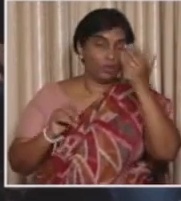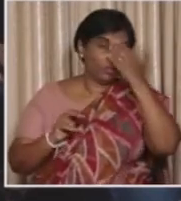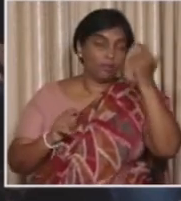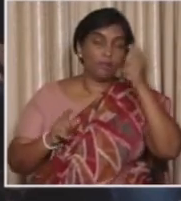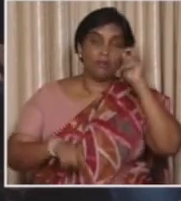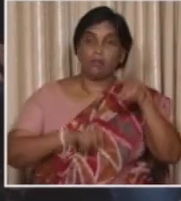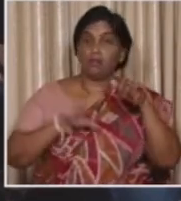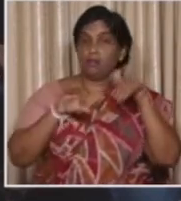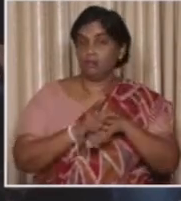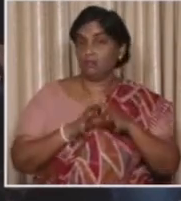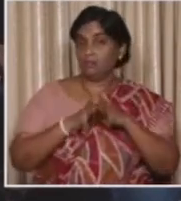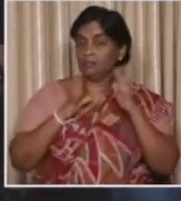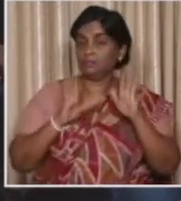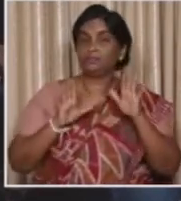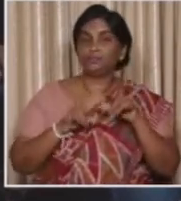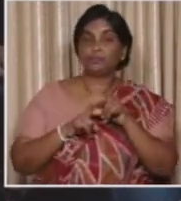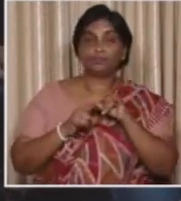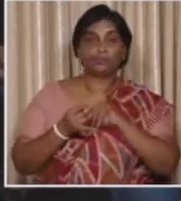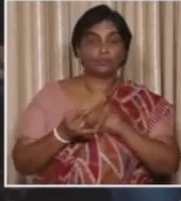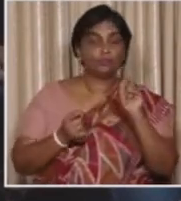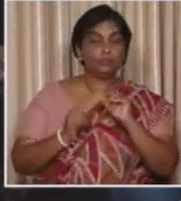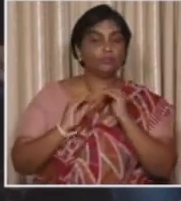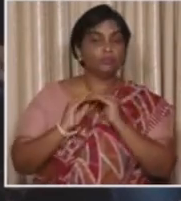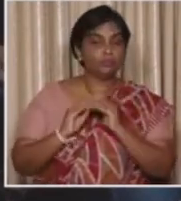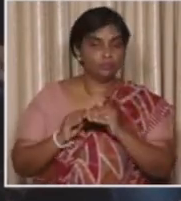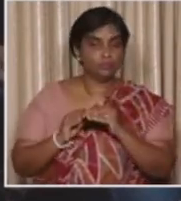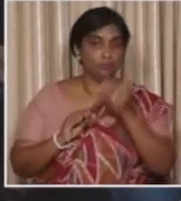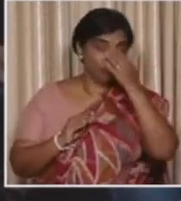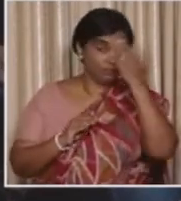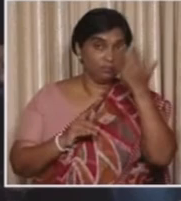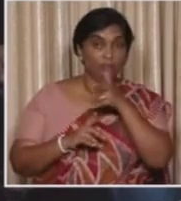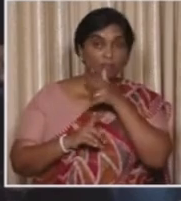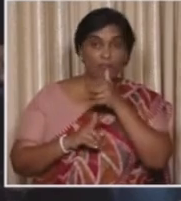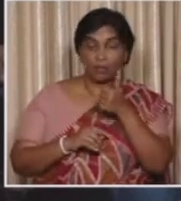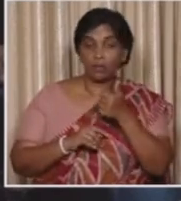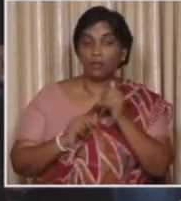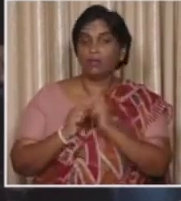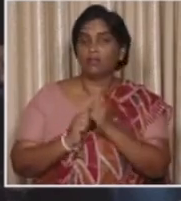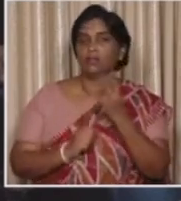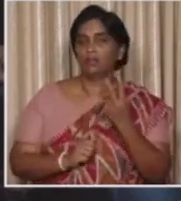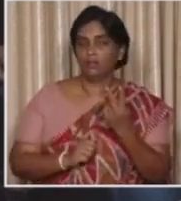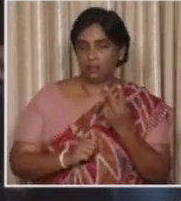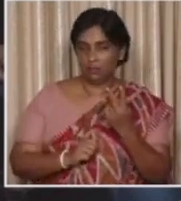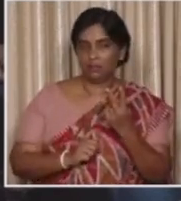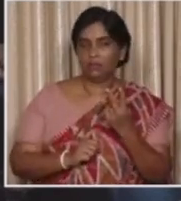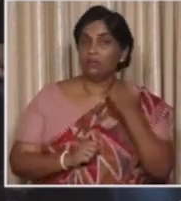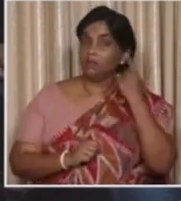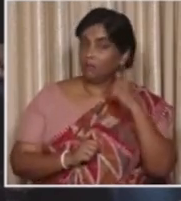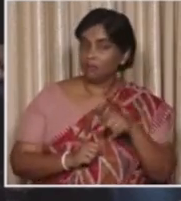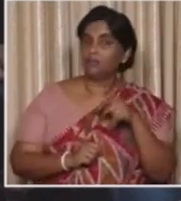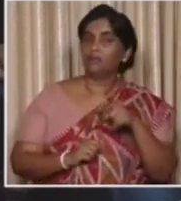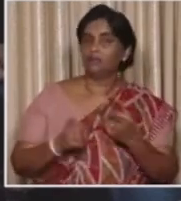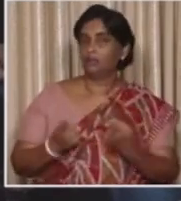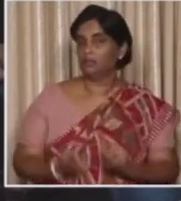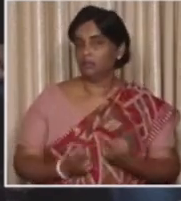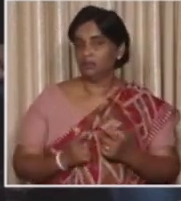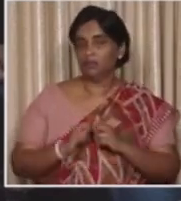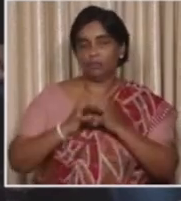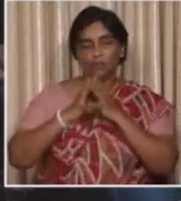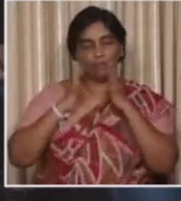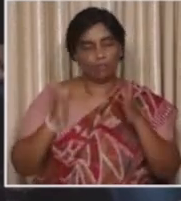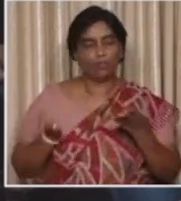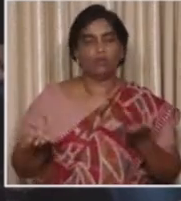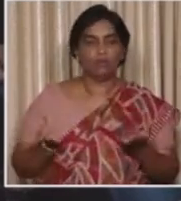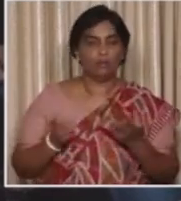ජීවත් වෙන ප්‍රදේශයක්. හැබැයි ප්‍රාදේශීය ලේකම් කාර්යාලයේ දමිළ කාලය අවසන් කරන්න වැඩ කරන්න පුළුවන් දෙන්නයි ඉන්නේ. ඒ නිසා මේ අඩුපාඩු ගැන ගොඩක් කියන්න